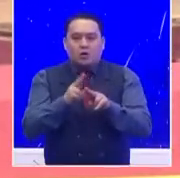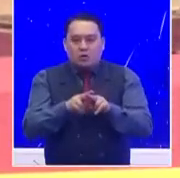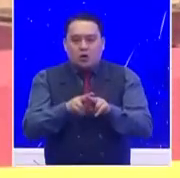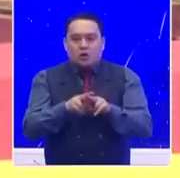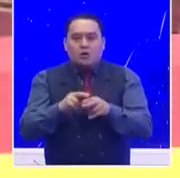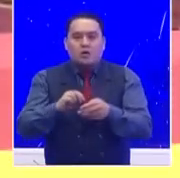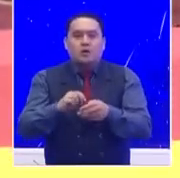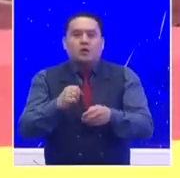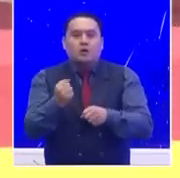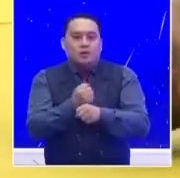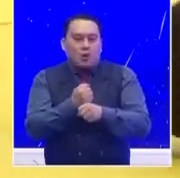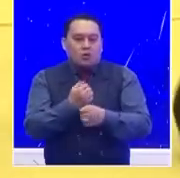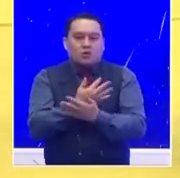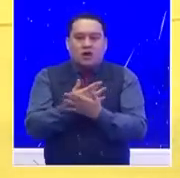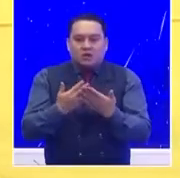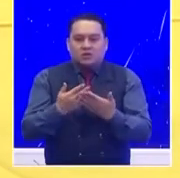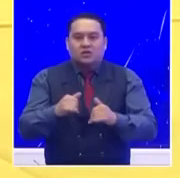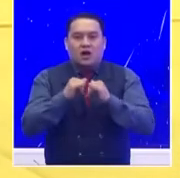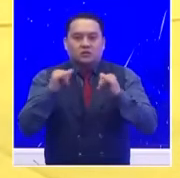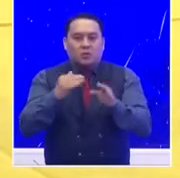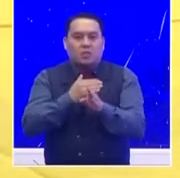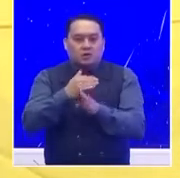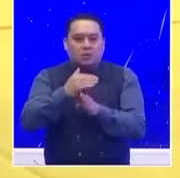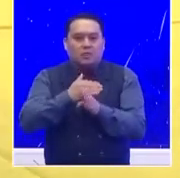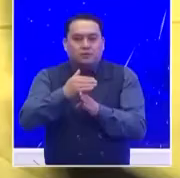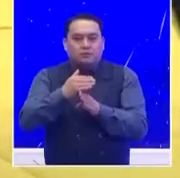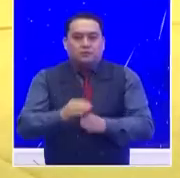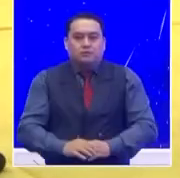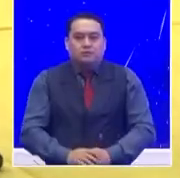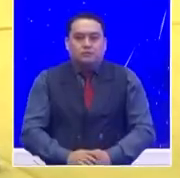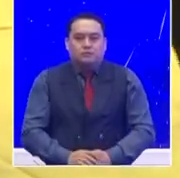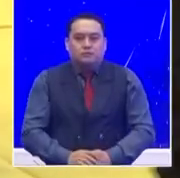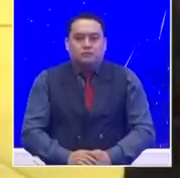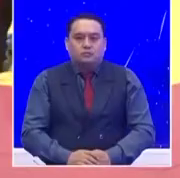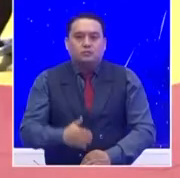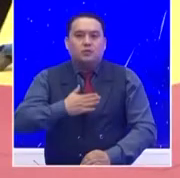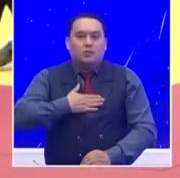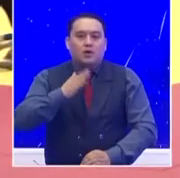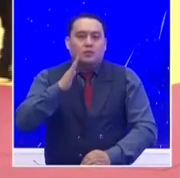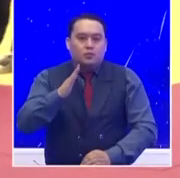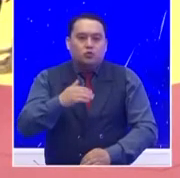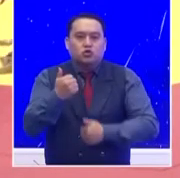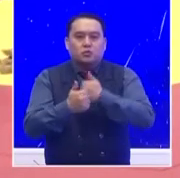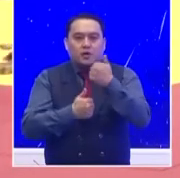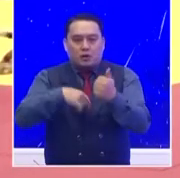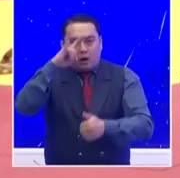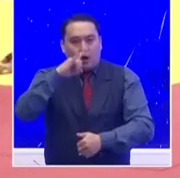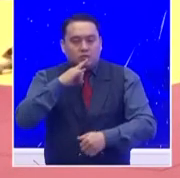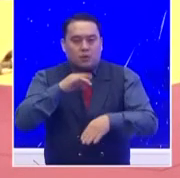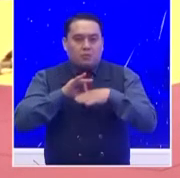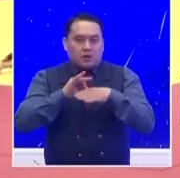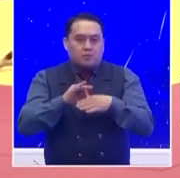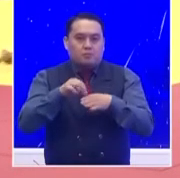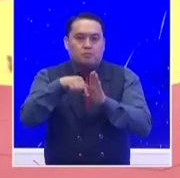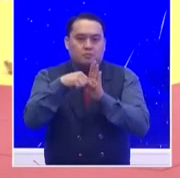панкратион и грепплинг в регионе развивается семимильными шагами новыми проводить чемпионат каста на 14 этаж